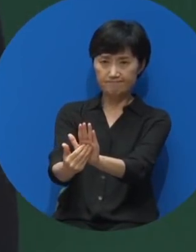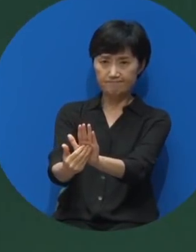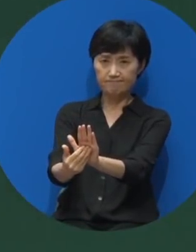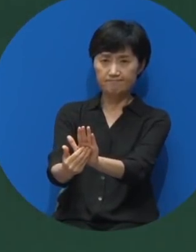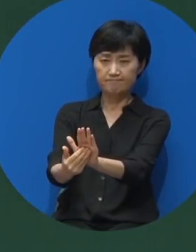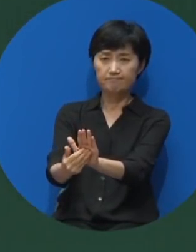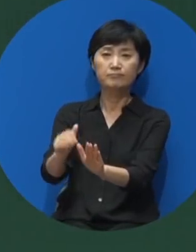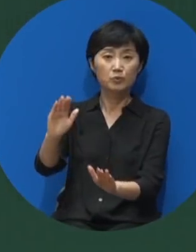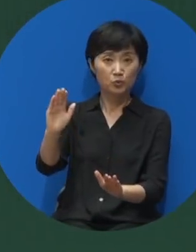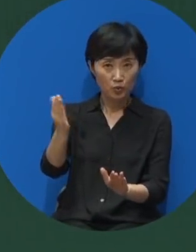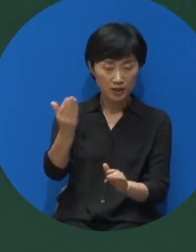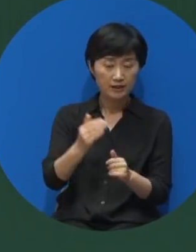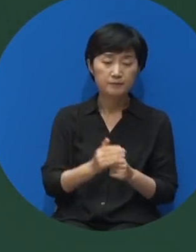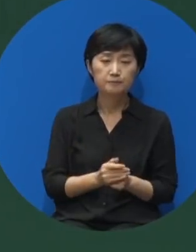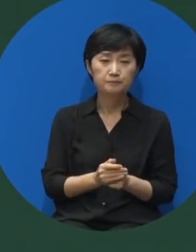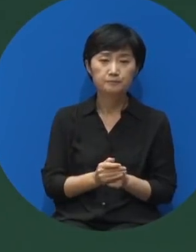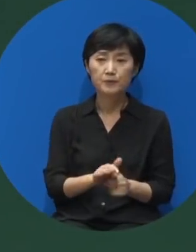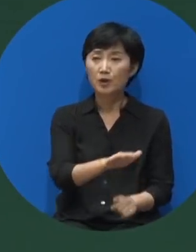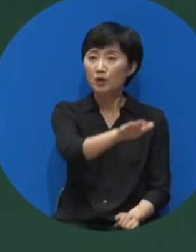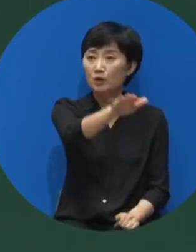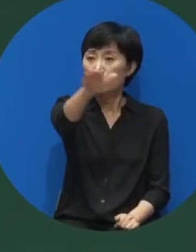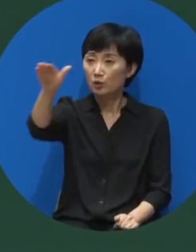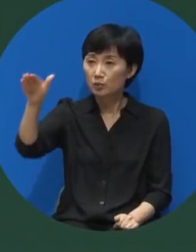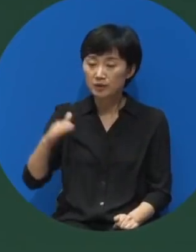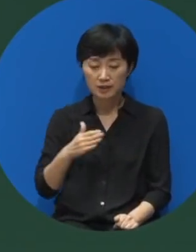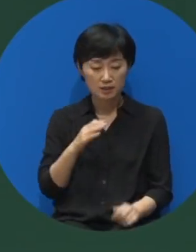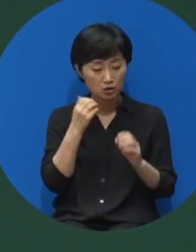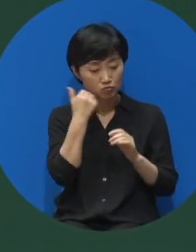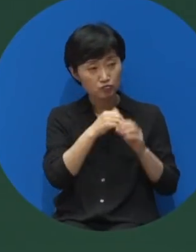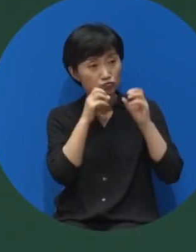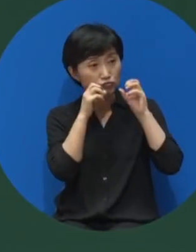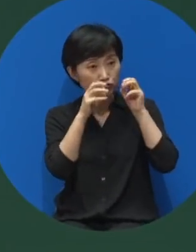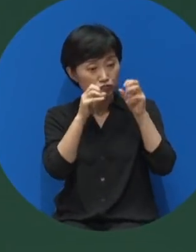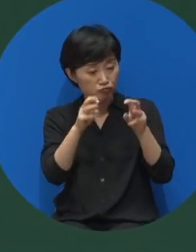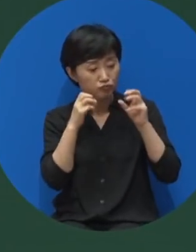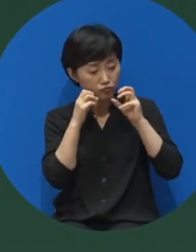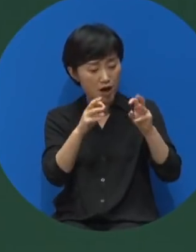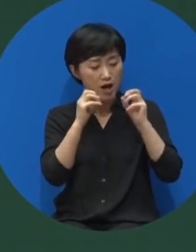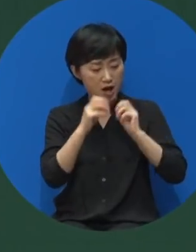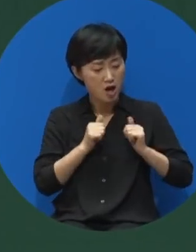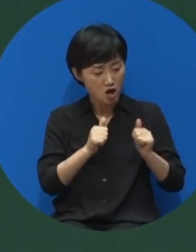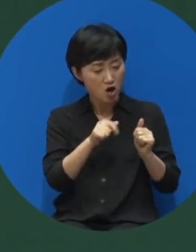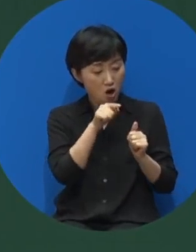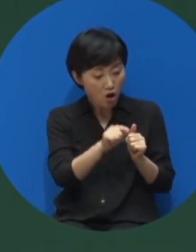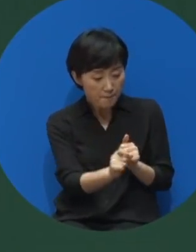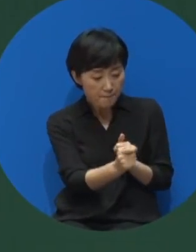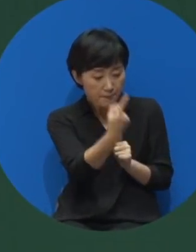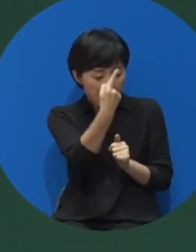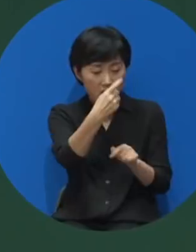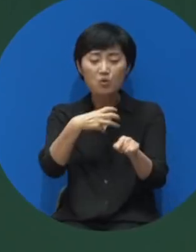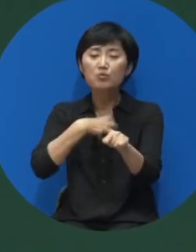传道是在阻挡危机。 그럼 여러분이 전도하고 있다는 왜 주위에 누가 전도할 때는 굉장한 말입니다. 위기를 막는 거예요.